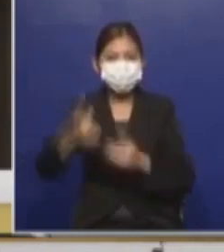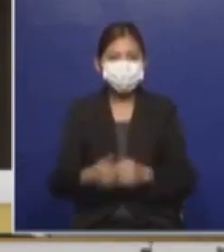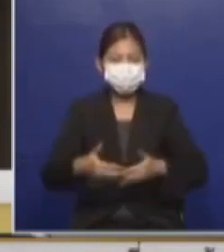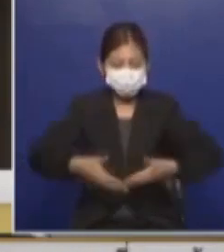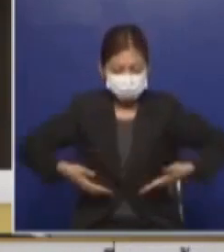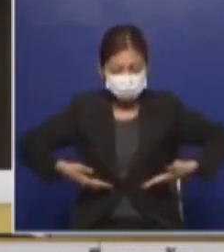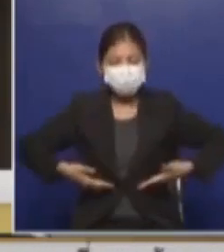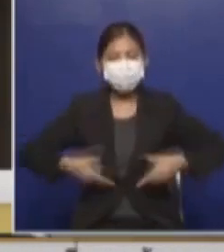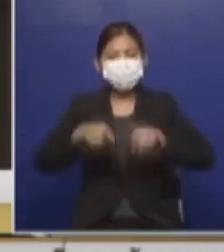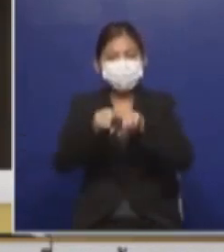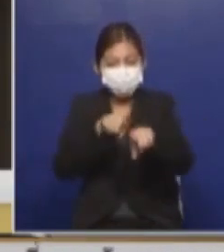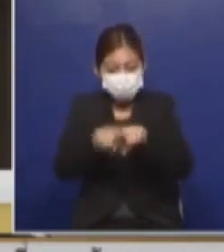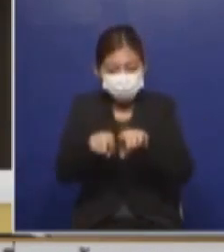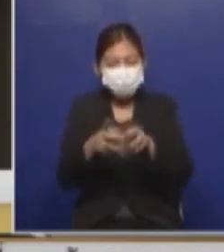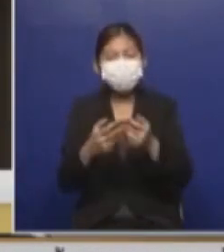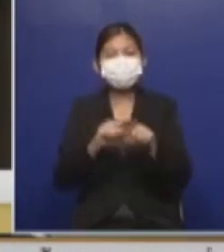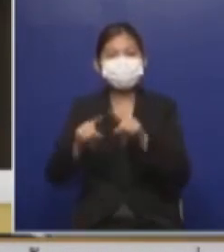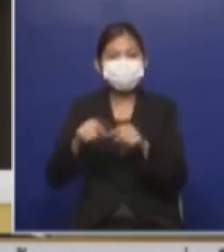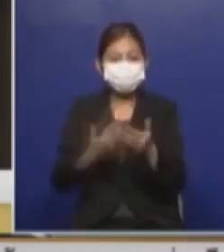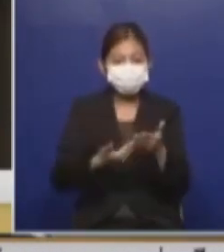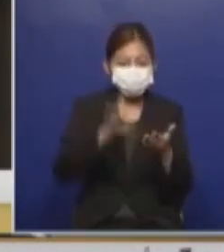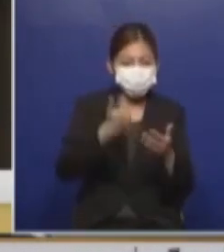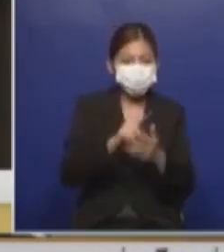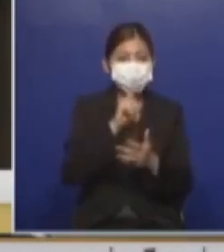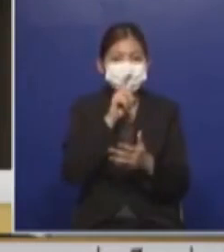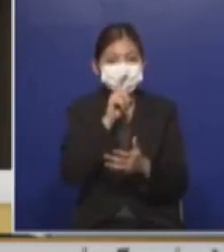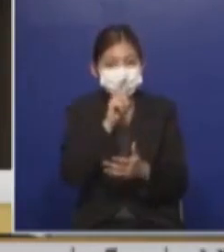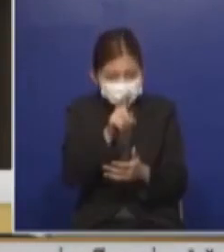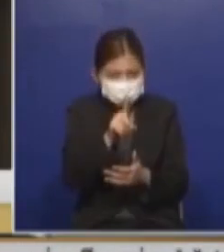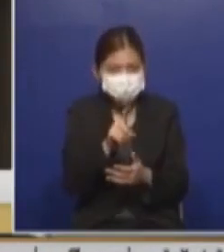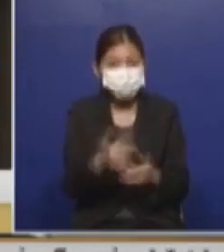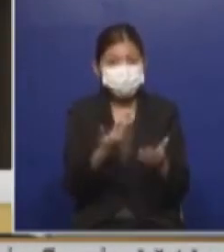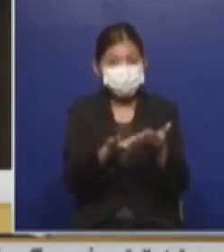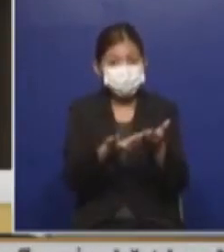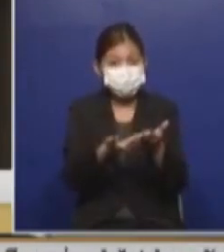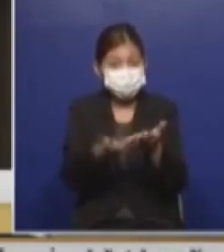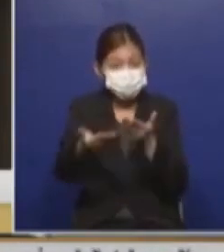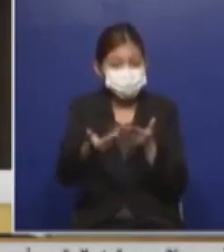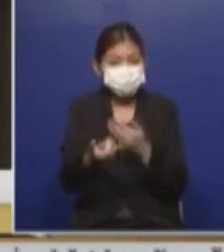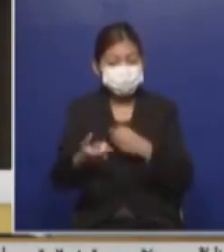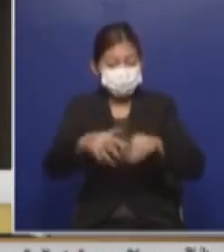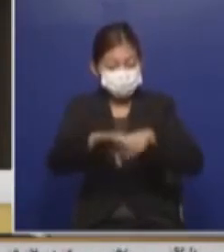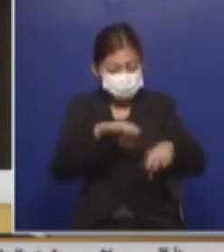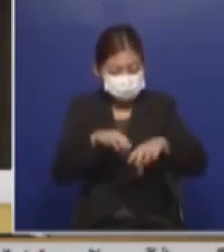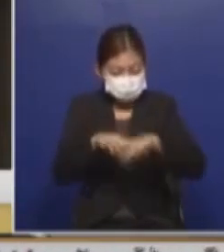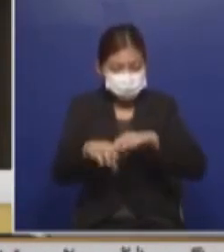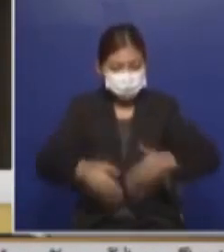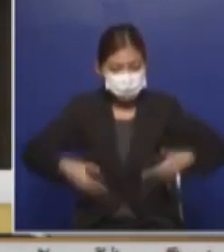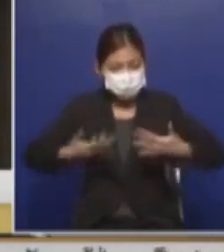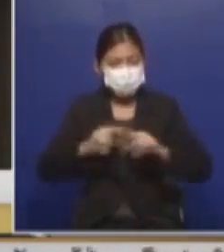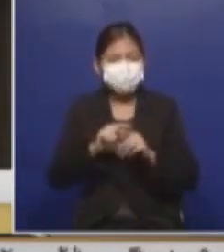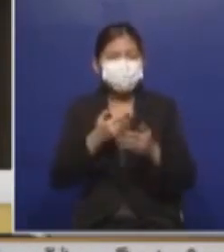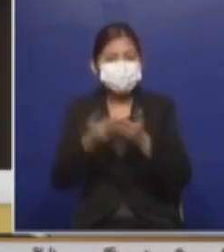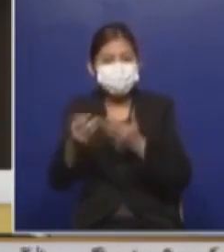ราคาแพงเป็น3เท่าถามกันต่อหน้าตรงๆว่าจะซื้อมาใส่หรือซื้อมากินสุดท้ายก็ดึงดันจะซื้ออ